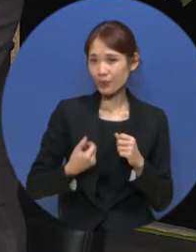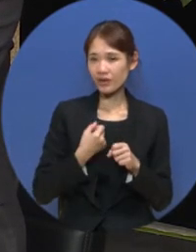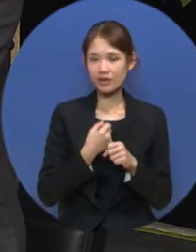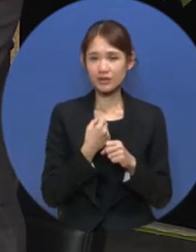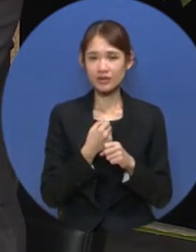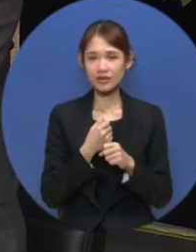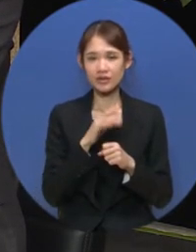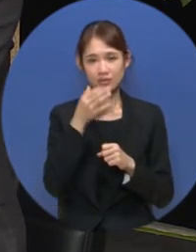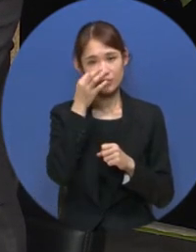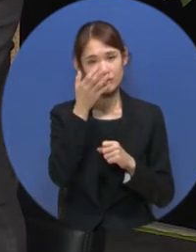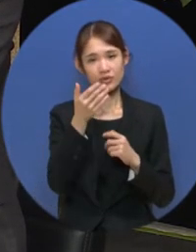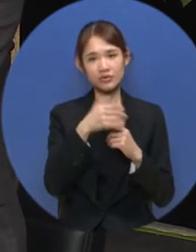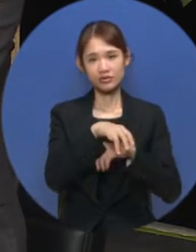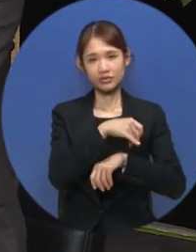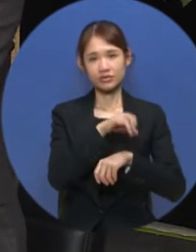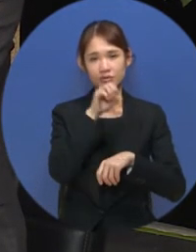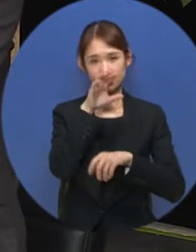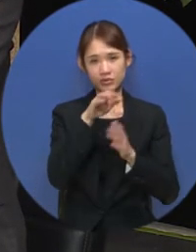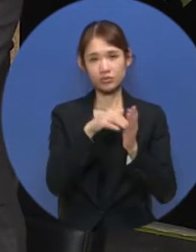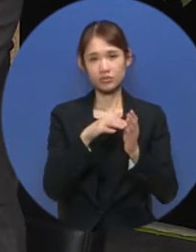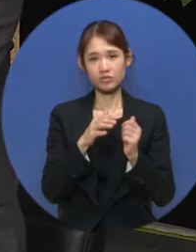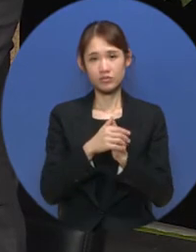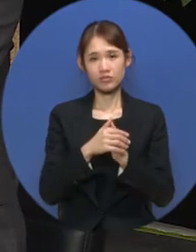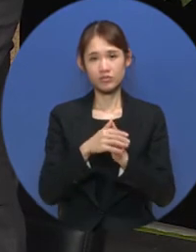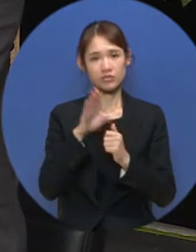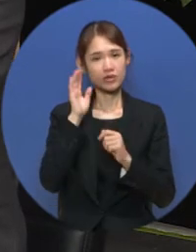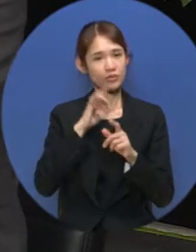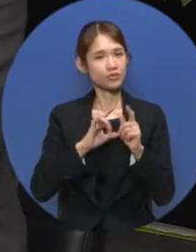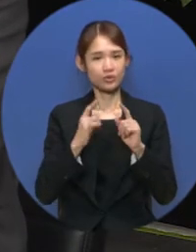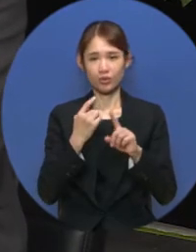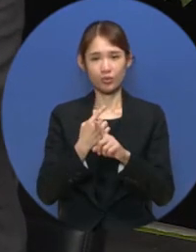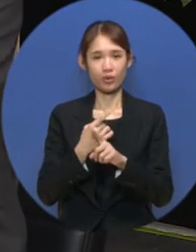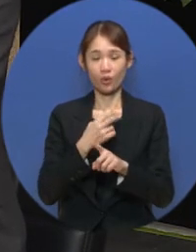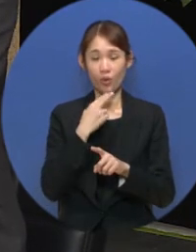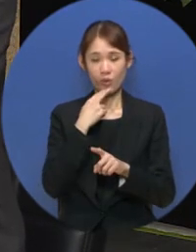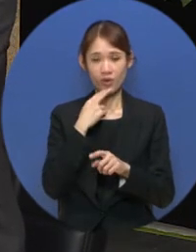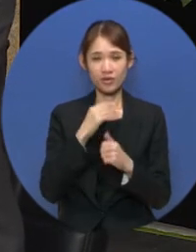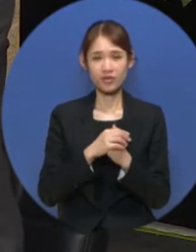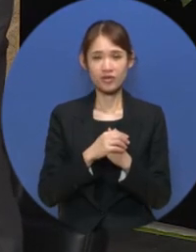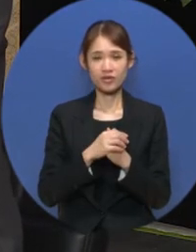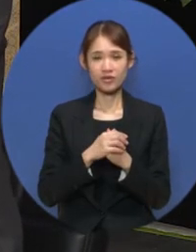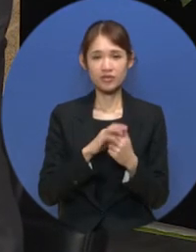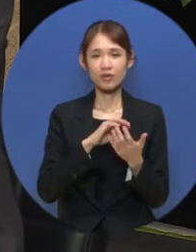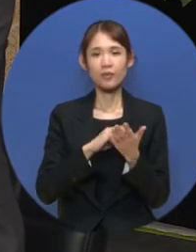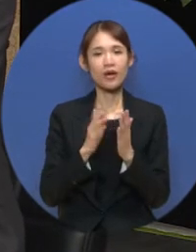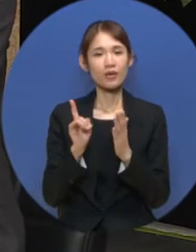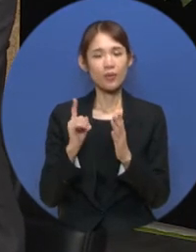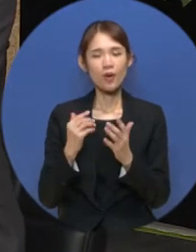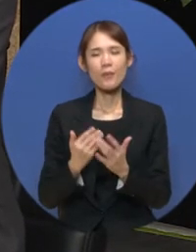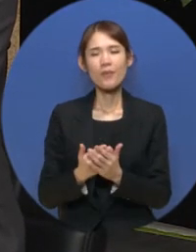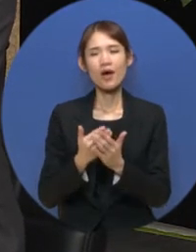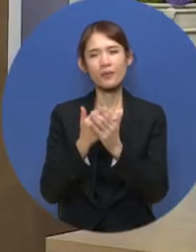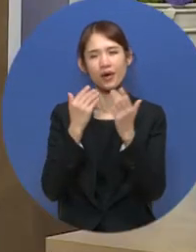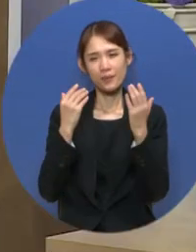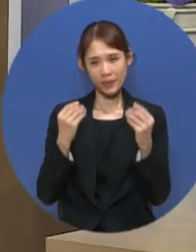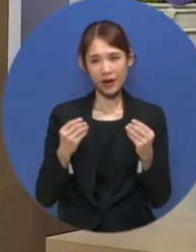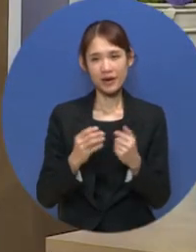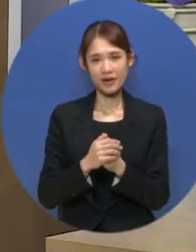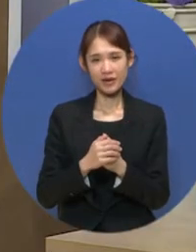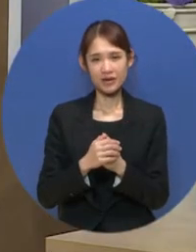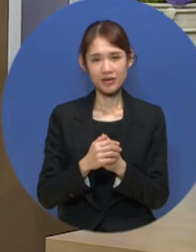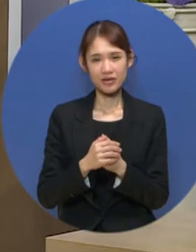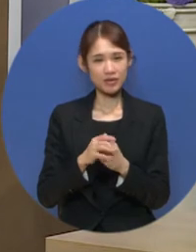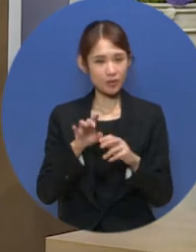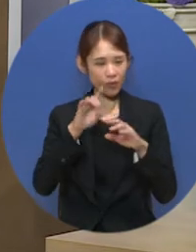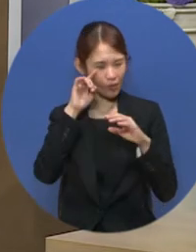하면서 그 디자이너 분한테 얘기했어요. 더 이상 바꿀 게 없다고. 그만큼 많이 발전이 된 것 같아요. 네. 이제 완전